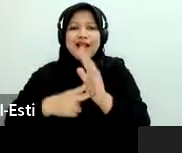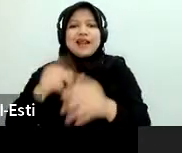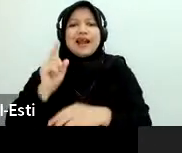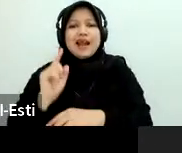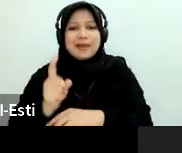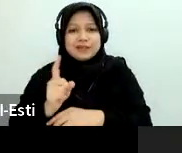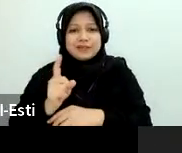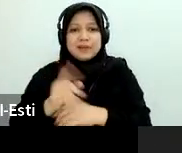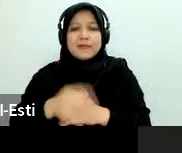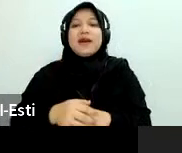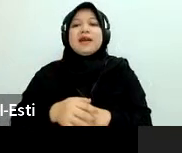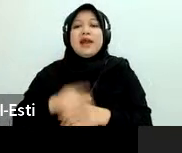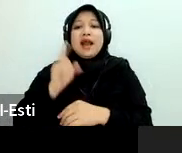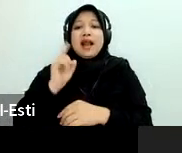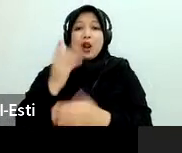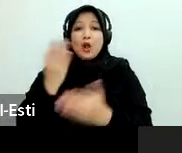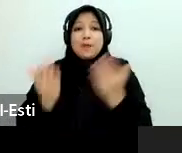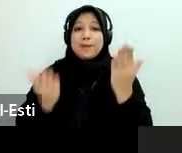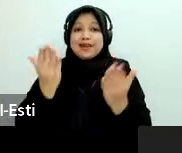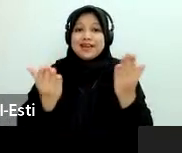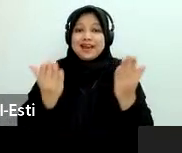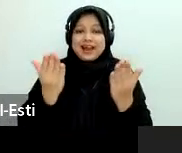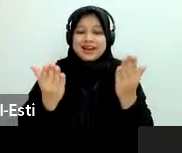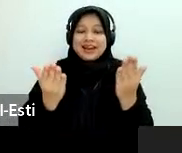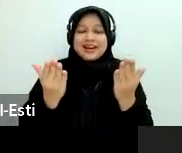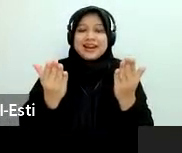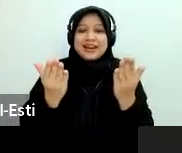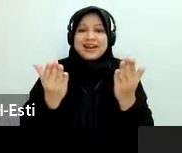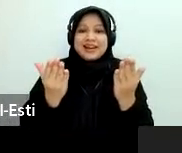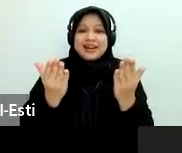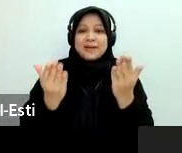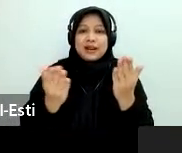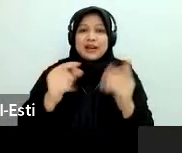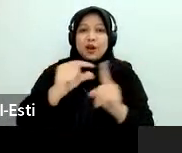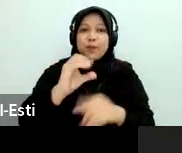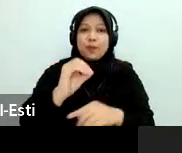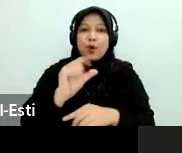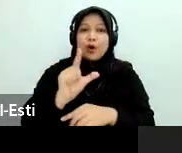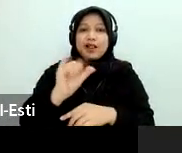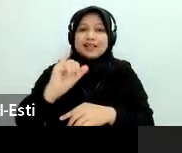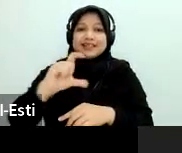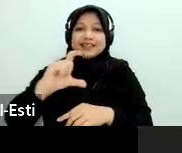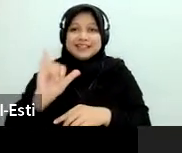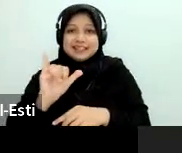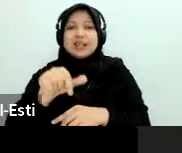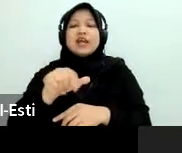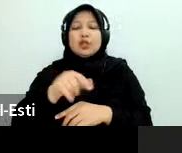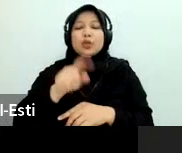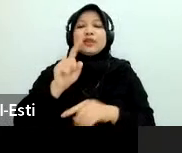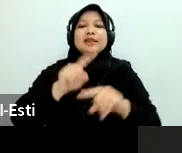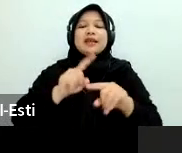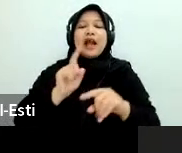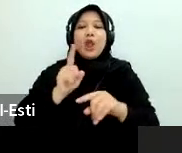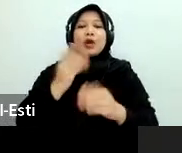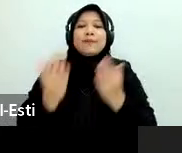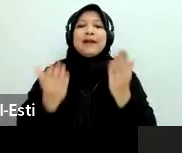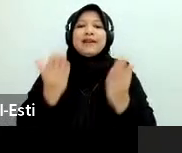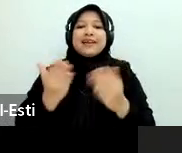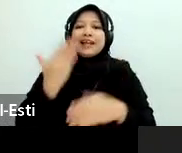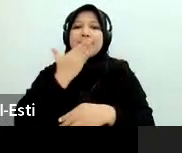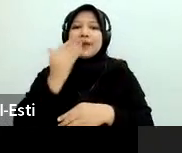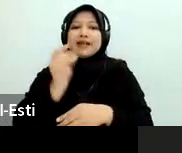membandingkan bahasa Indonesia maksudnya kata arti kata polusi tadi ya dengan bahasa lain pada bahasa selain Indonesia